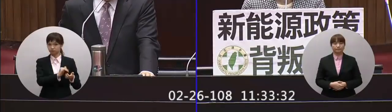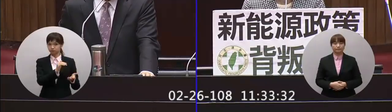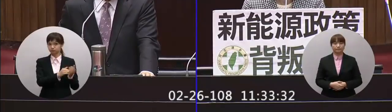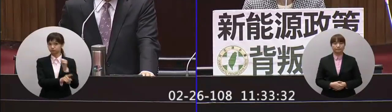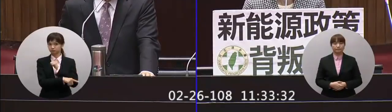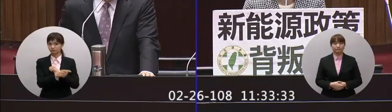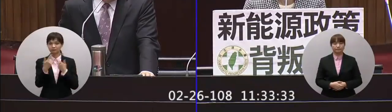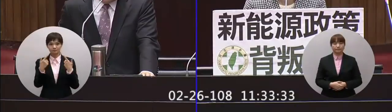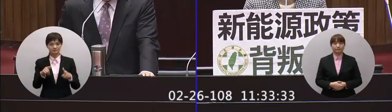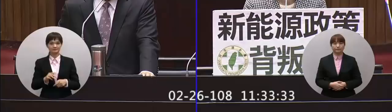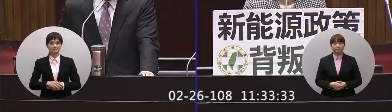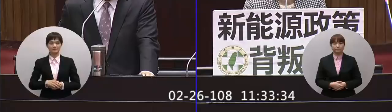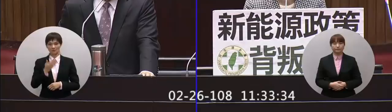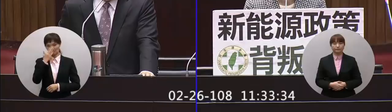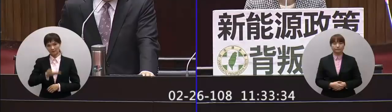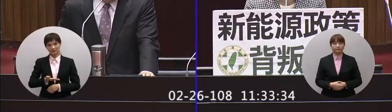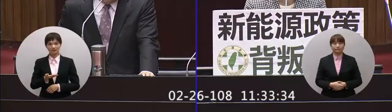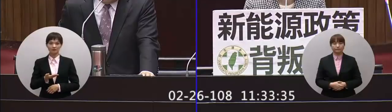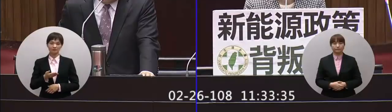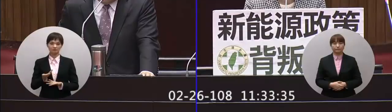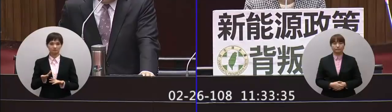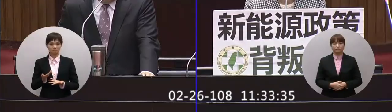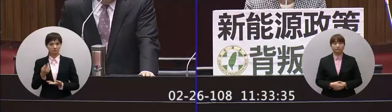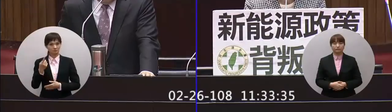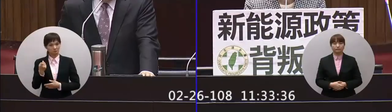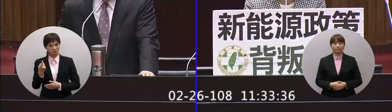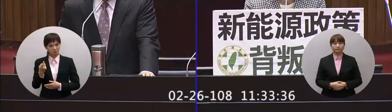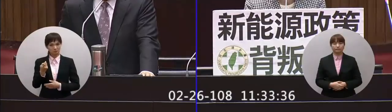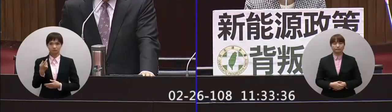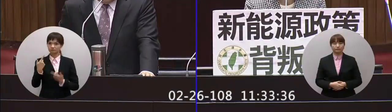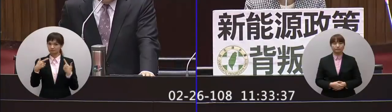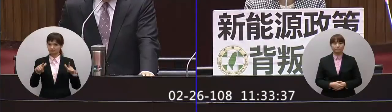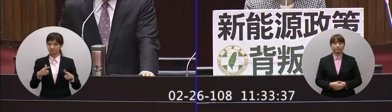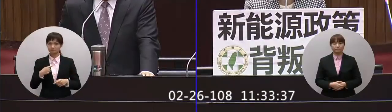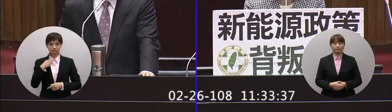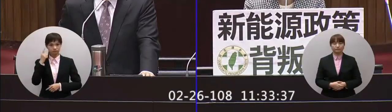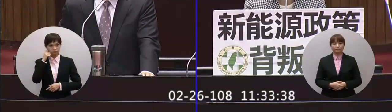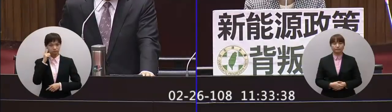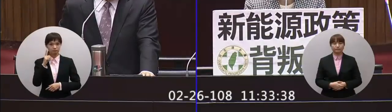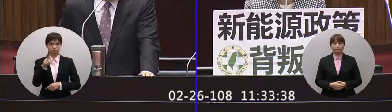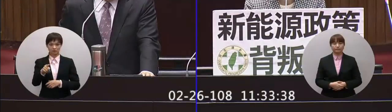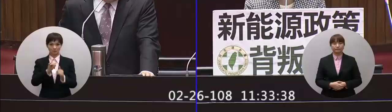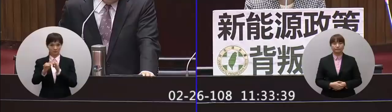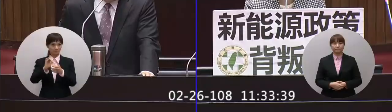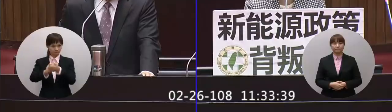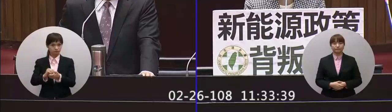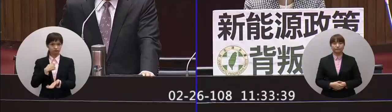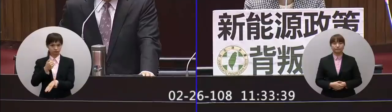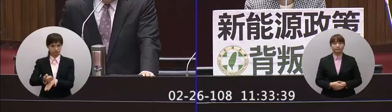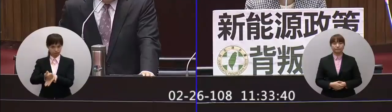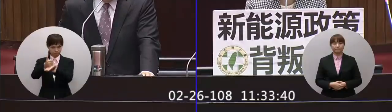会末日。有些时候我觉得民意决定我完全尊重， 是